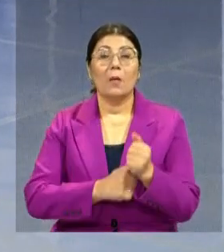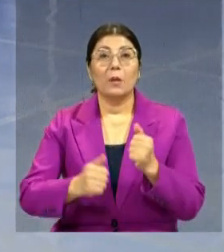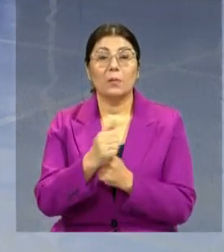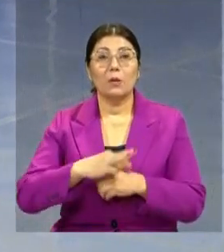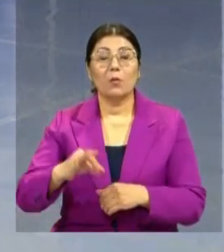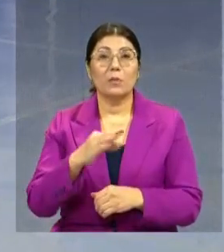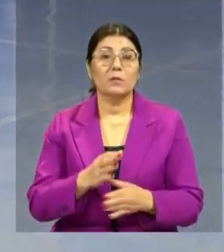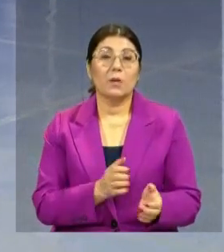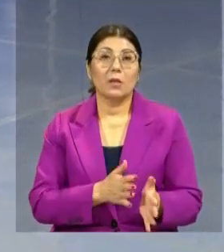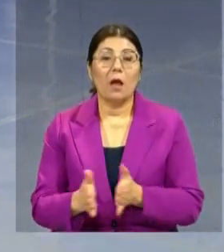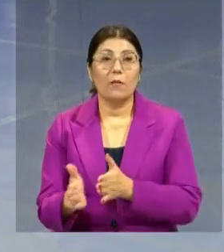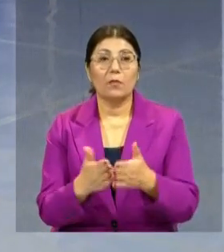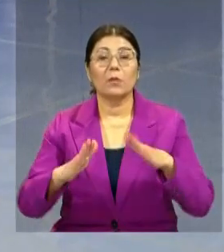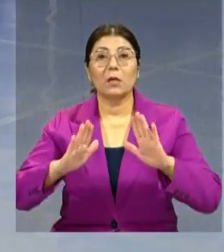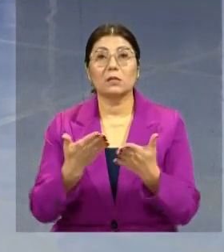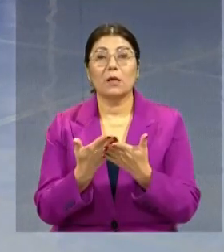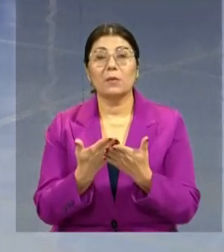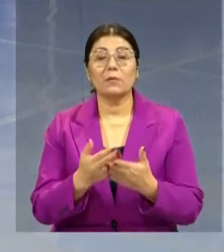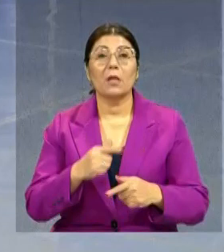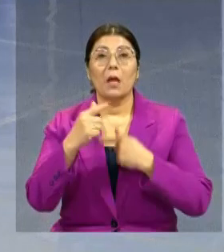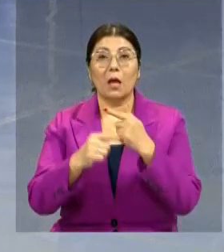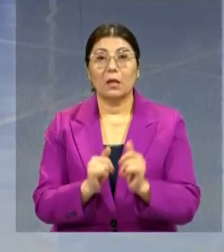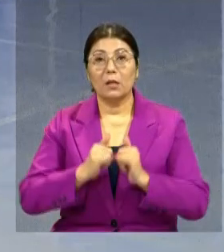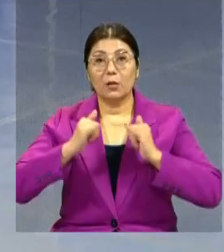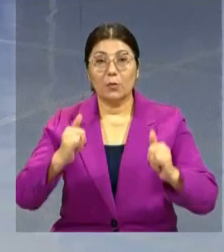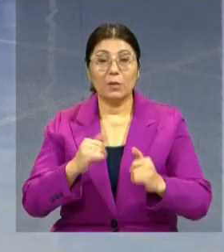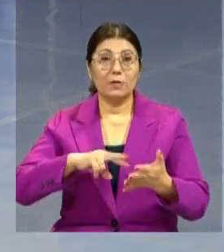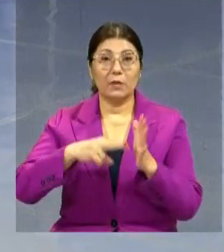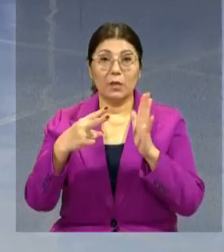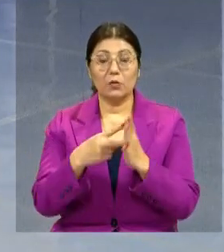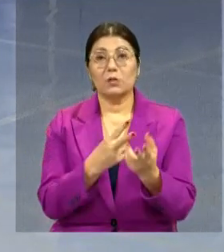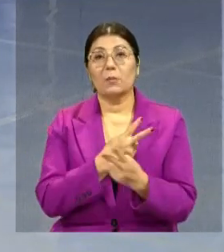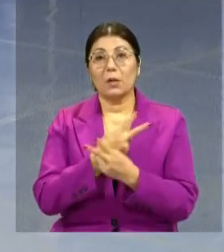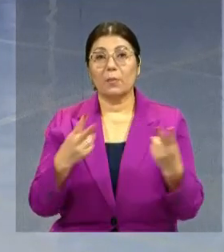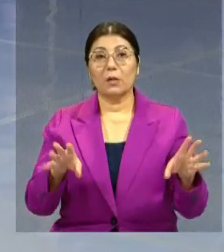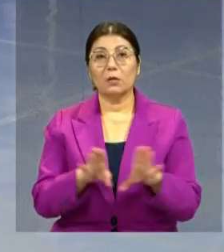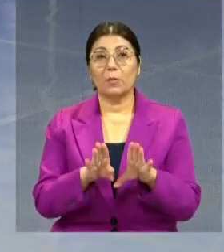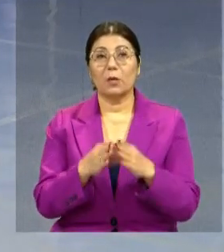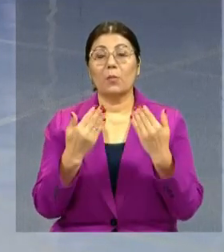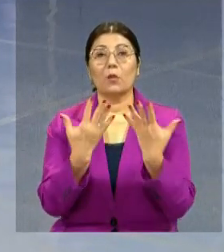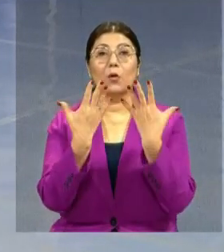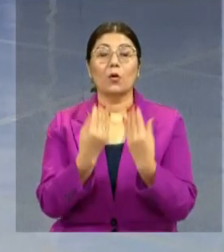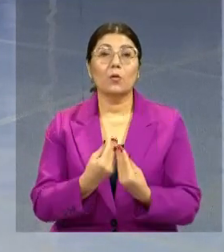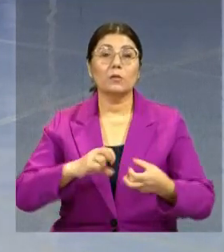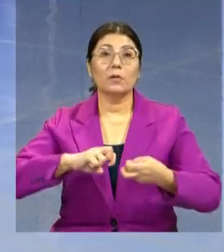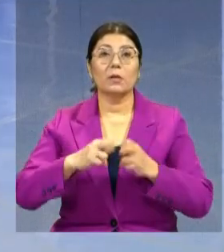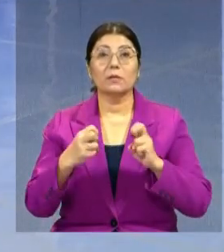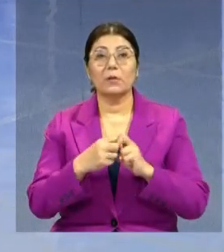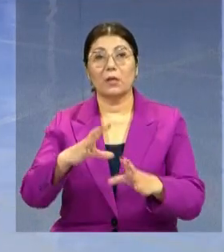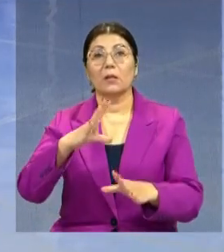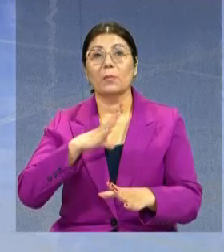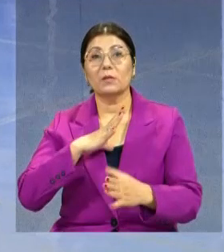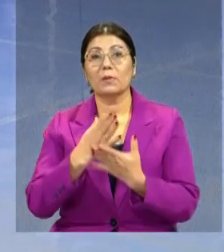өңірдегі автожолдардың қазіргі жағдайы мен саланы одан әрі дамыту жөніндегі жоспар қаралды. Сондай-ақ бүгінгі күннің өзекті мәселесі болып